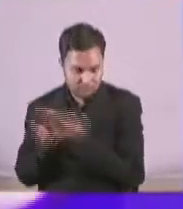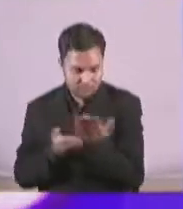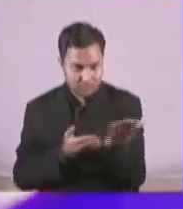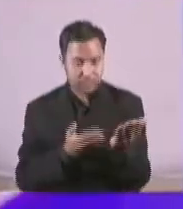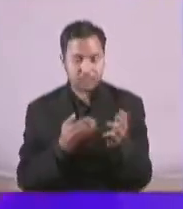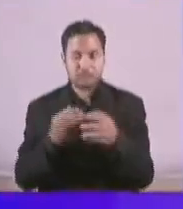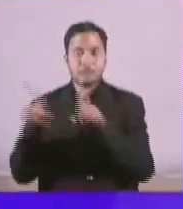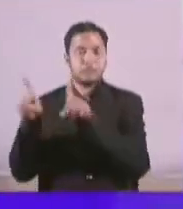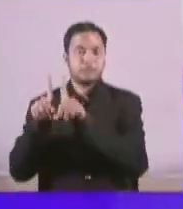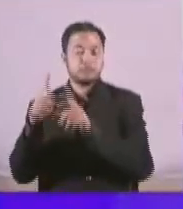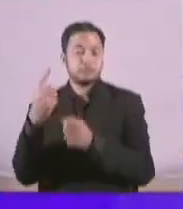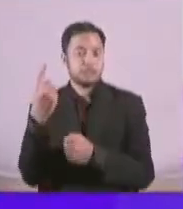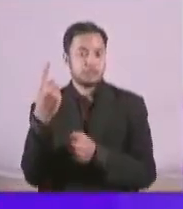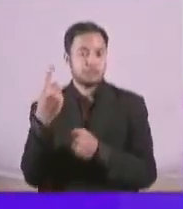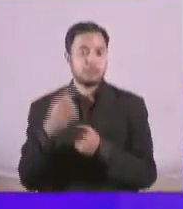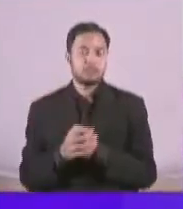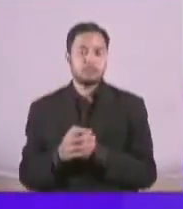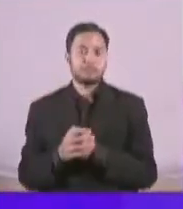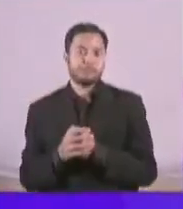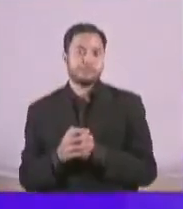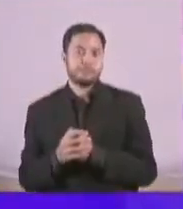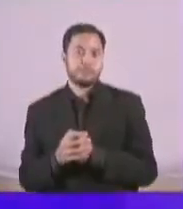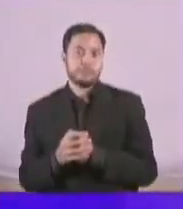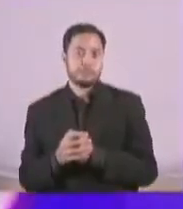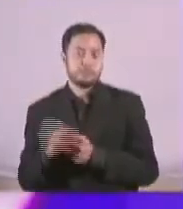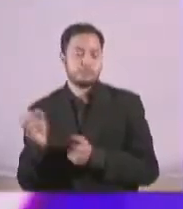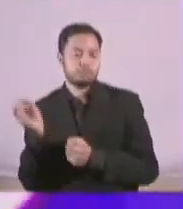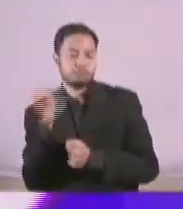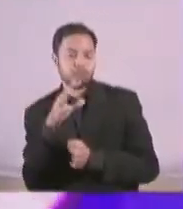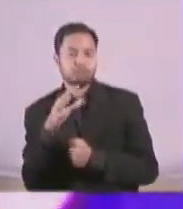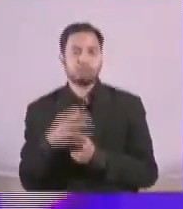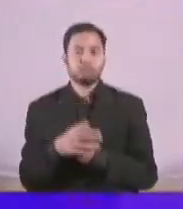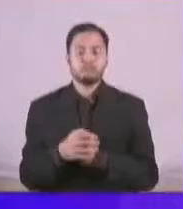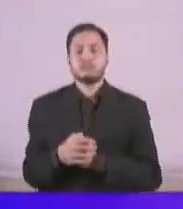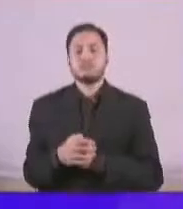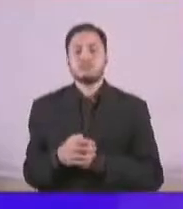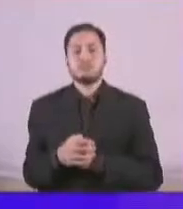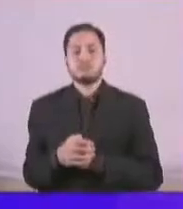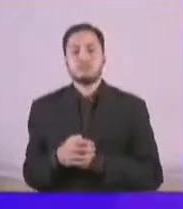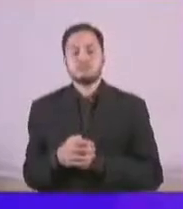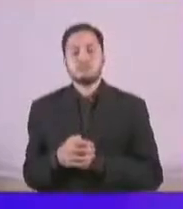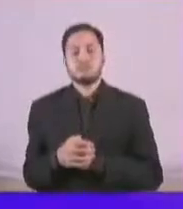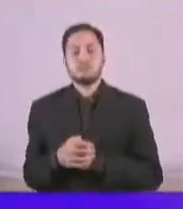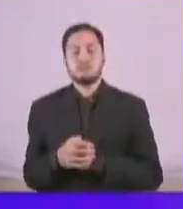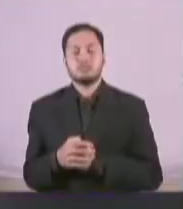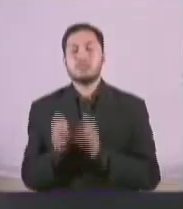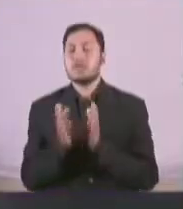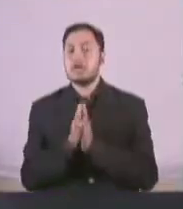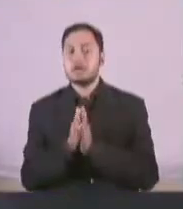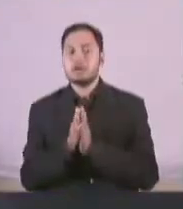yang ada di LED dan Cagub akan memberikan pertanyaan kepada paslon nomor urut 2.